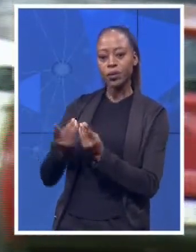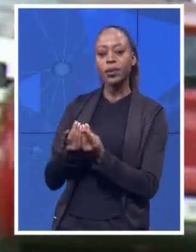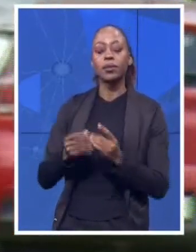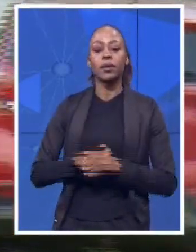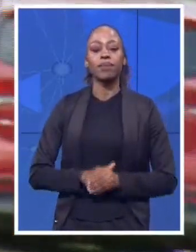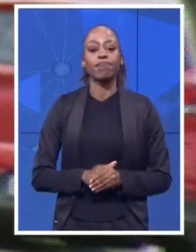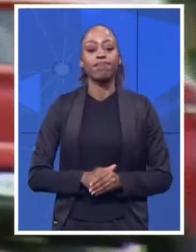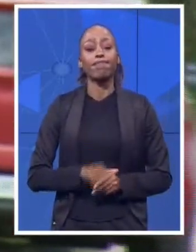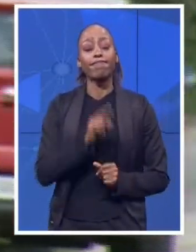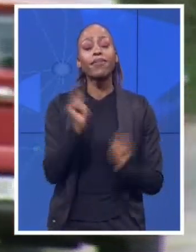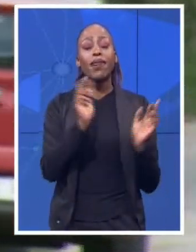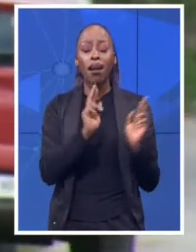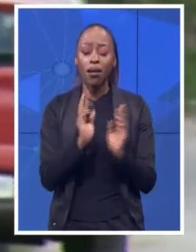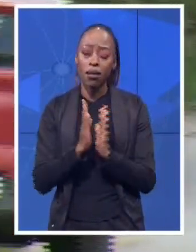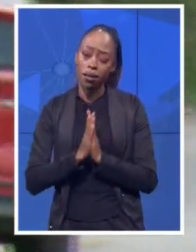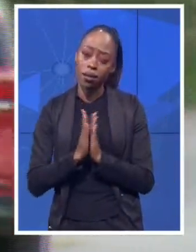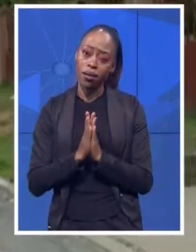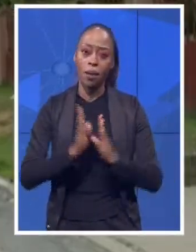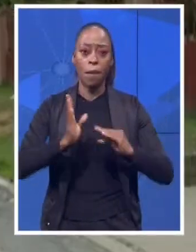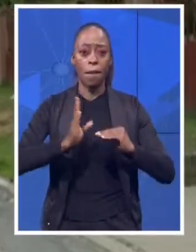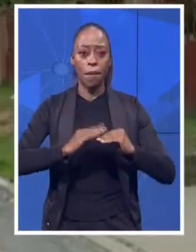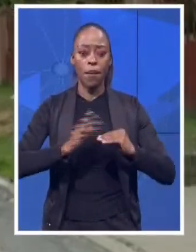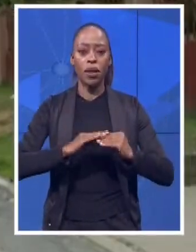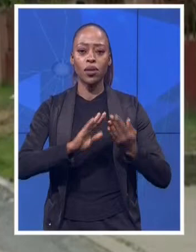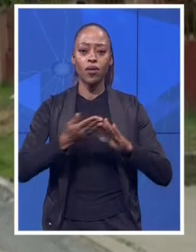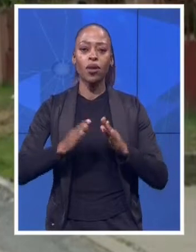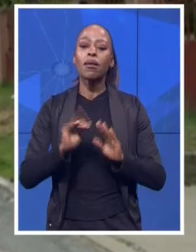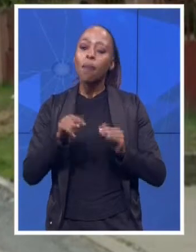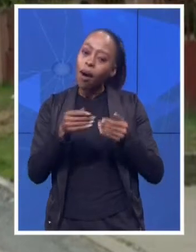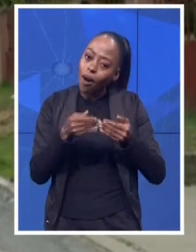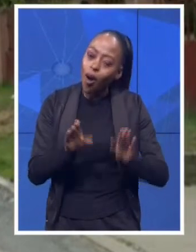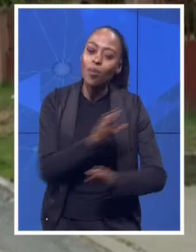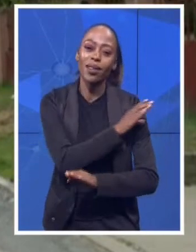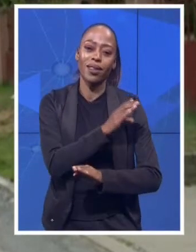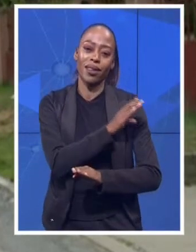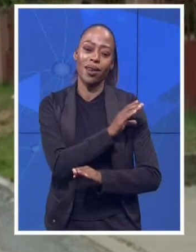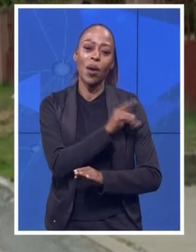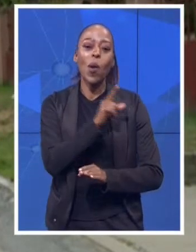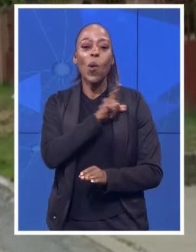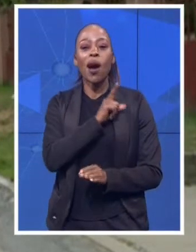licela emalunga emphakathi ukuthi avule lo mtfolamphilo nakusacutshekwa nikukhulumisana.